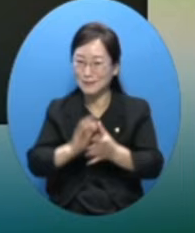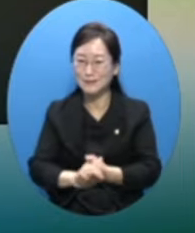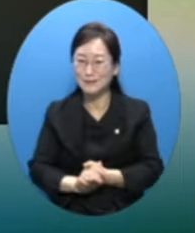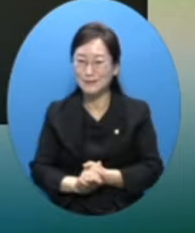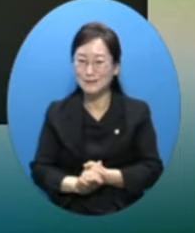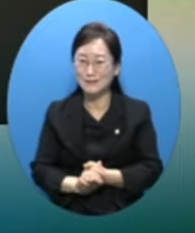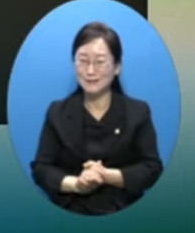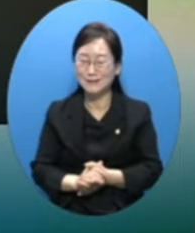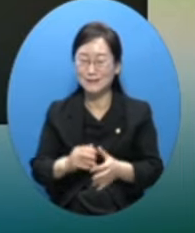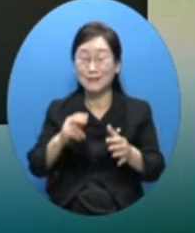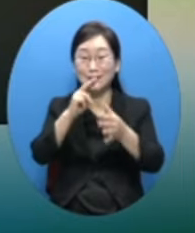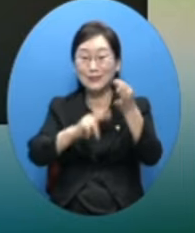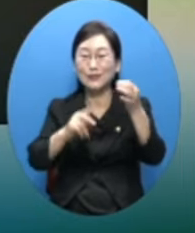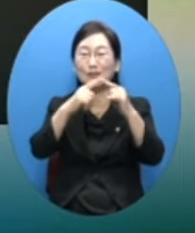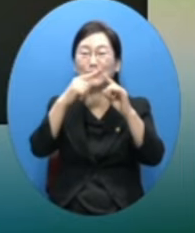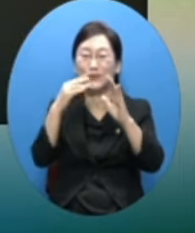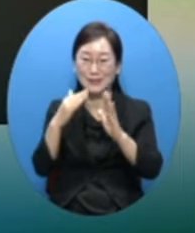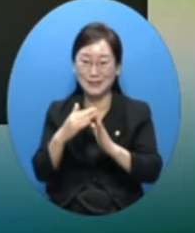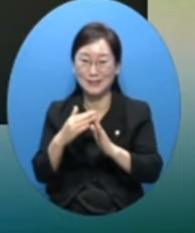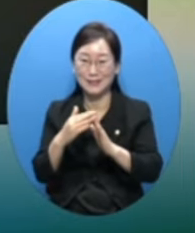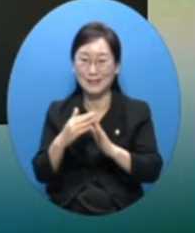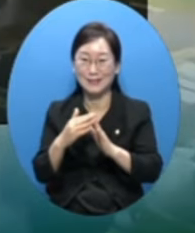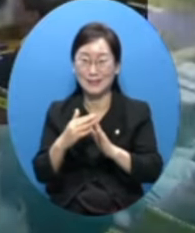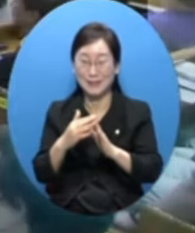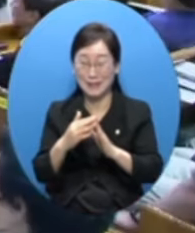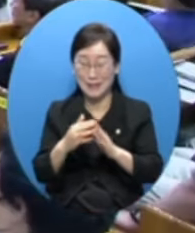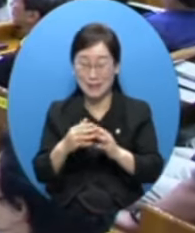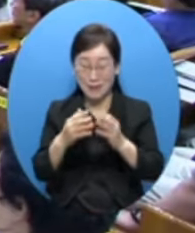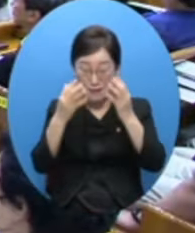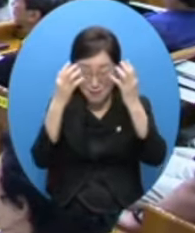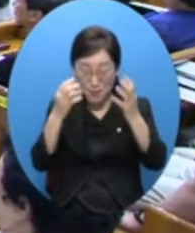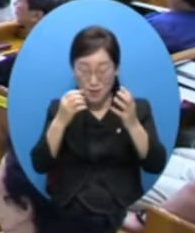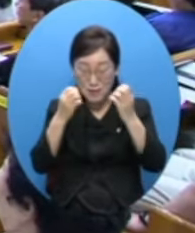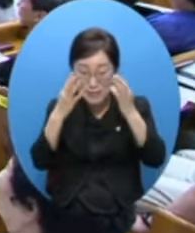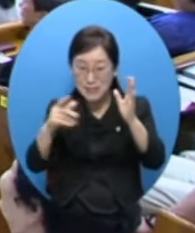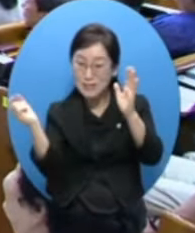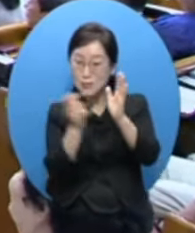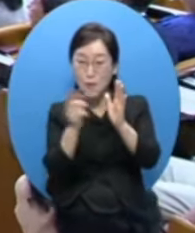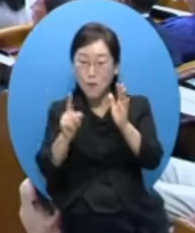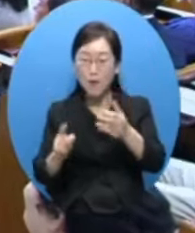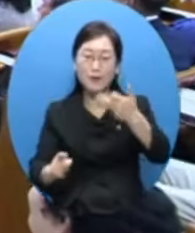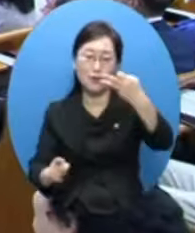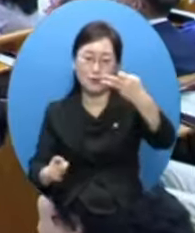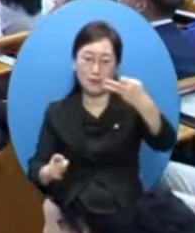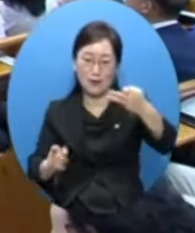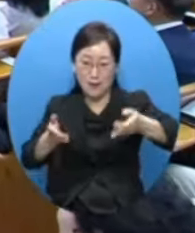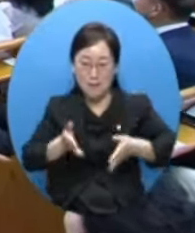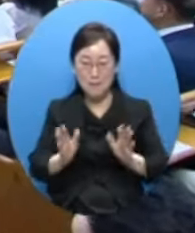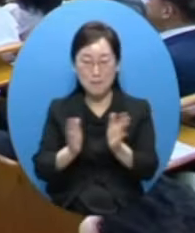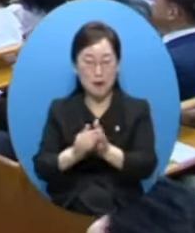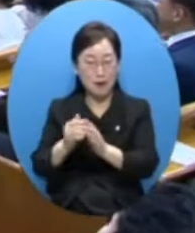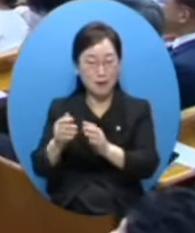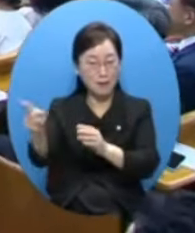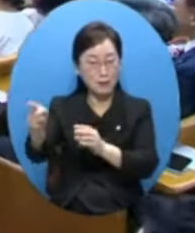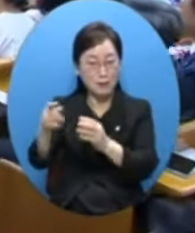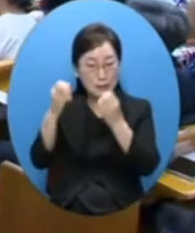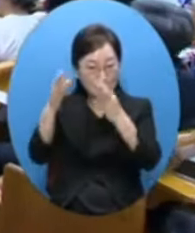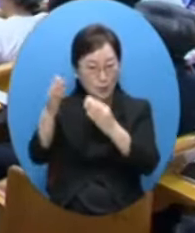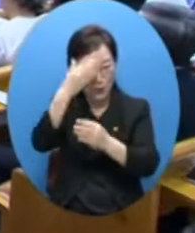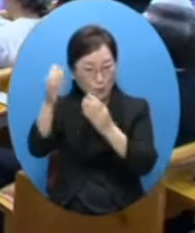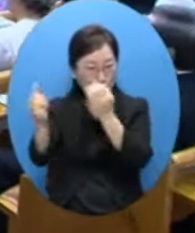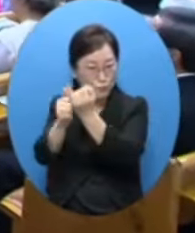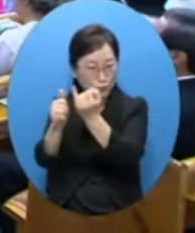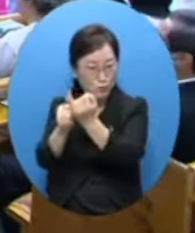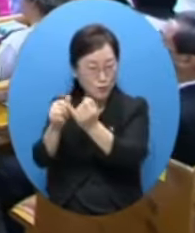저희 교회 기록이 13분 낳은 분이 있는데 그 기록을 이분들이 깼으면 좋겠어요.